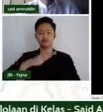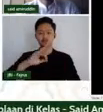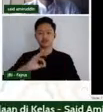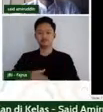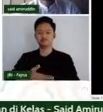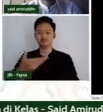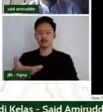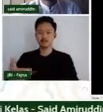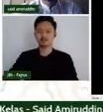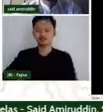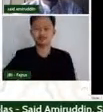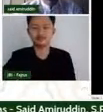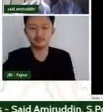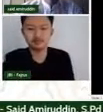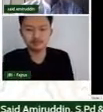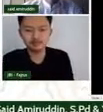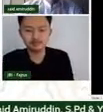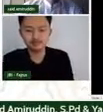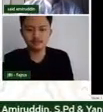Pak.